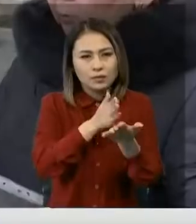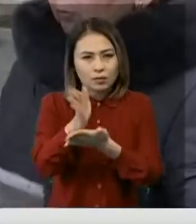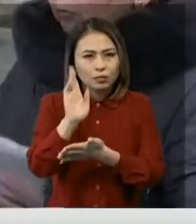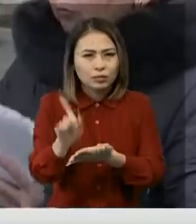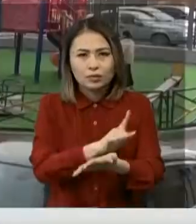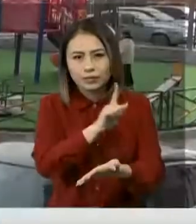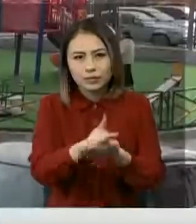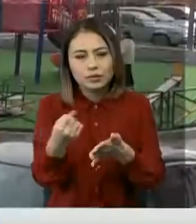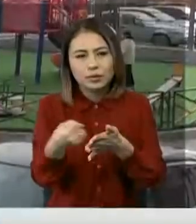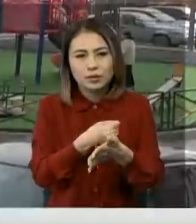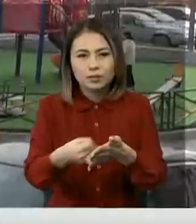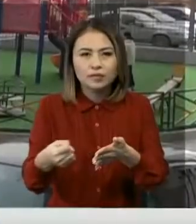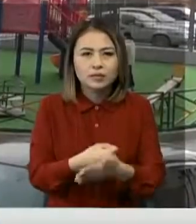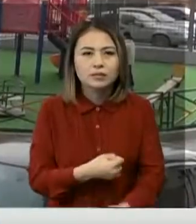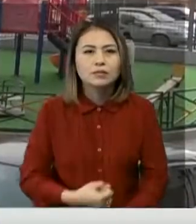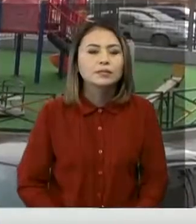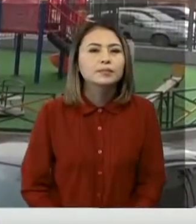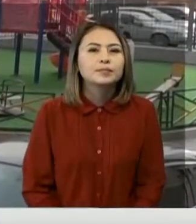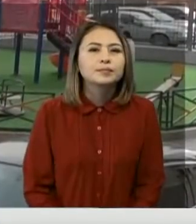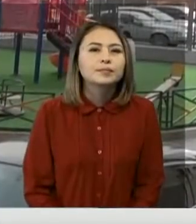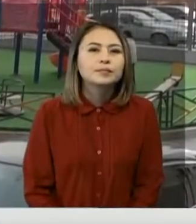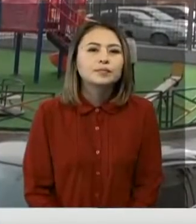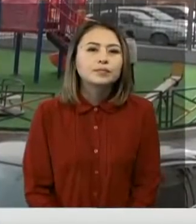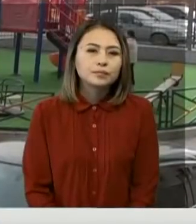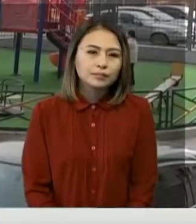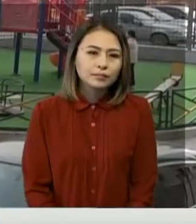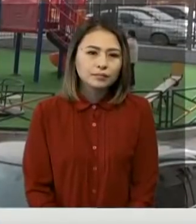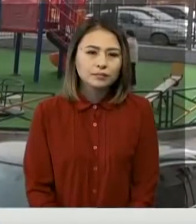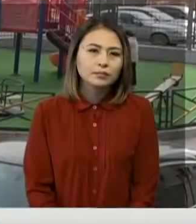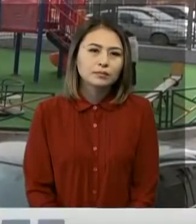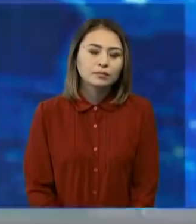шағымдануға әзір. Әйгер Машықбаева, Саламат Бекбаев, Хабар 24, Ақтау.